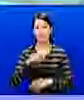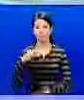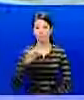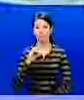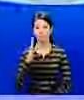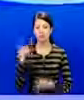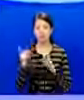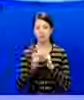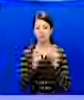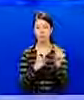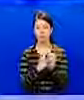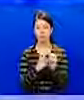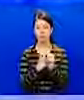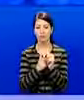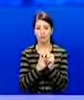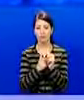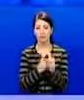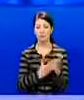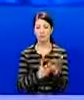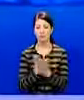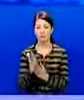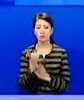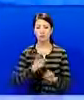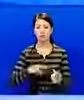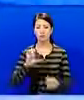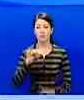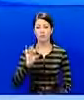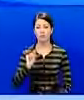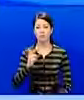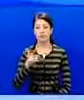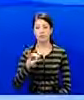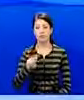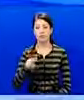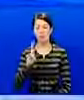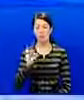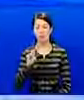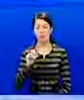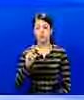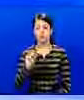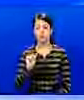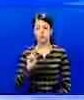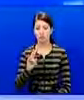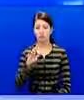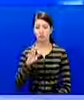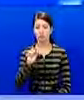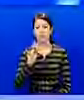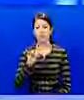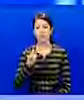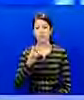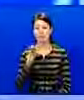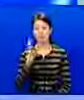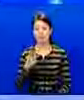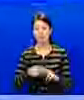Встретился с заместителем председателя правления предприятия BI Group Construction Нурдаулетом Акимжановым. Отметим, компания